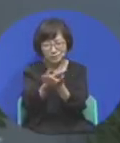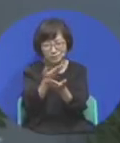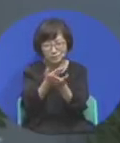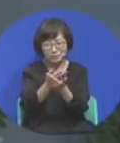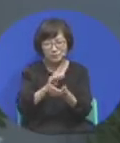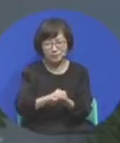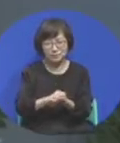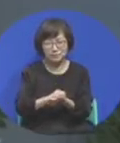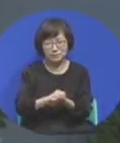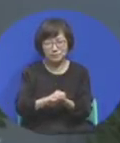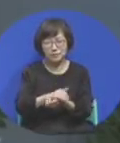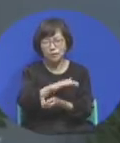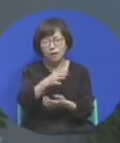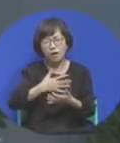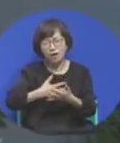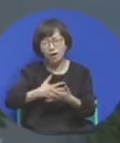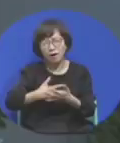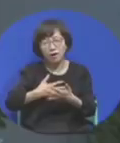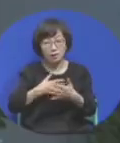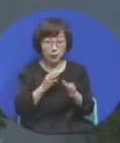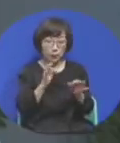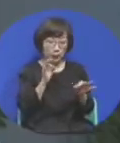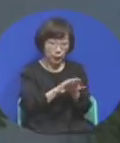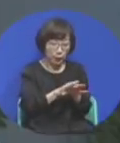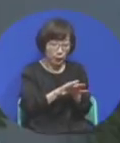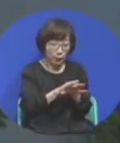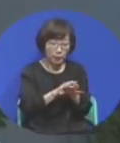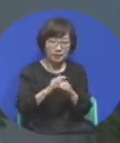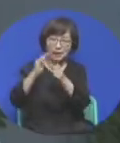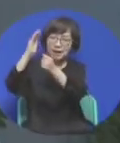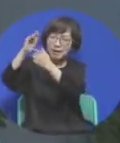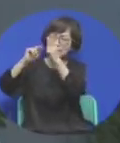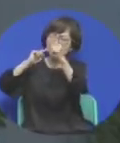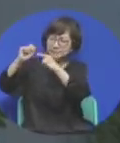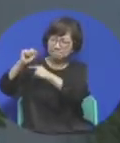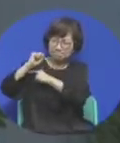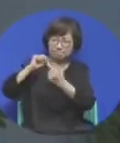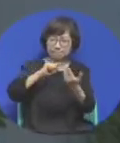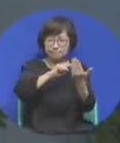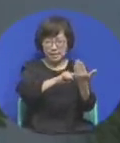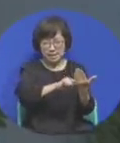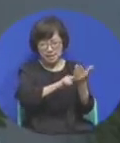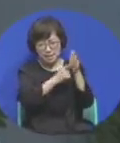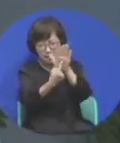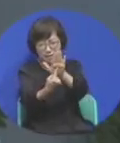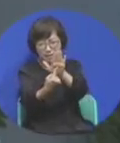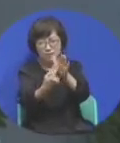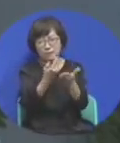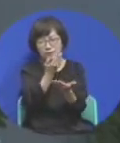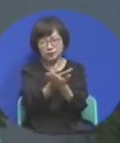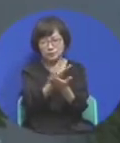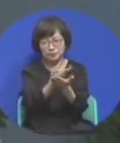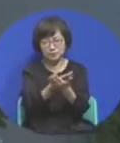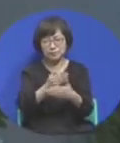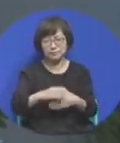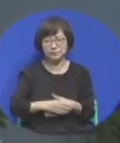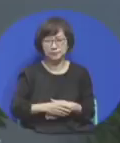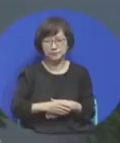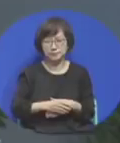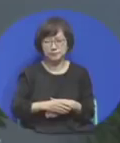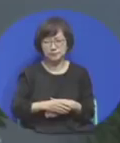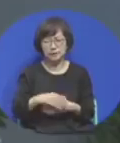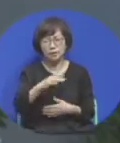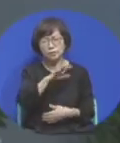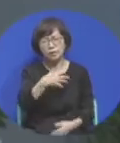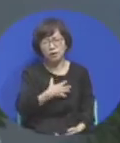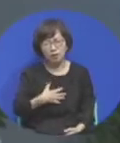today. 우리의 불안은 사라지고 하나님의 말씀이 나타나게 해 주옵소서. May our anxiety subside. May only your word remain.